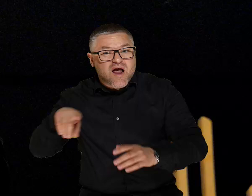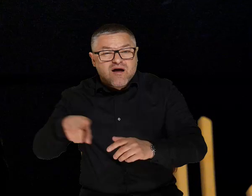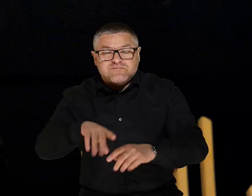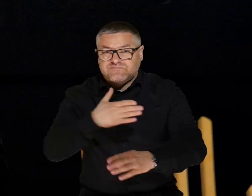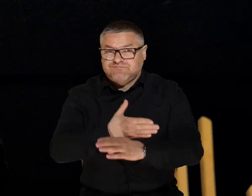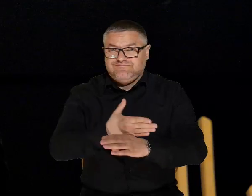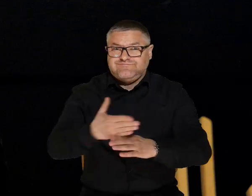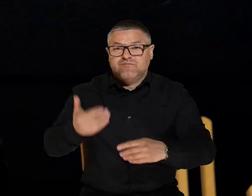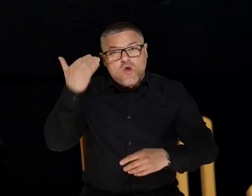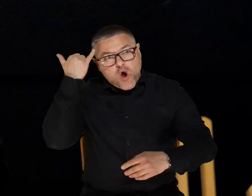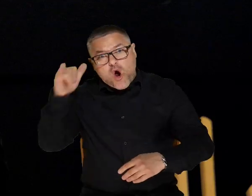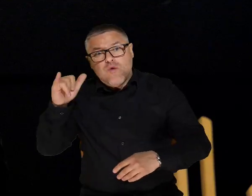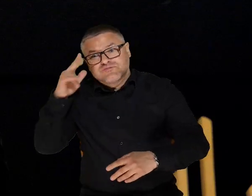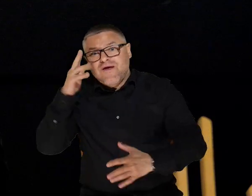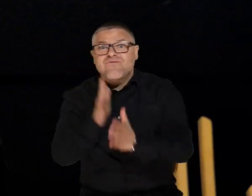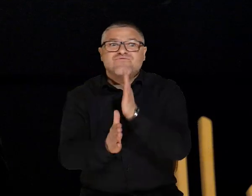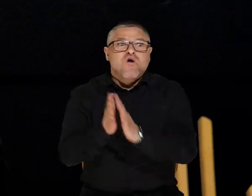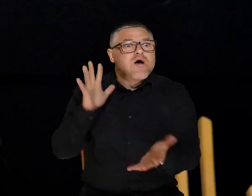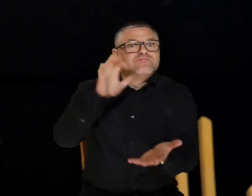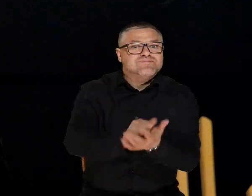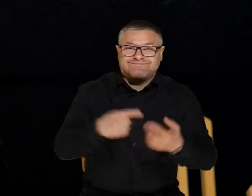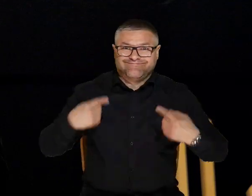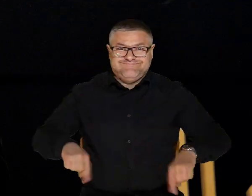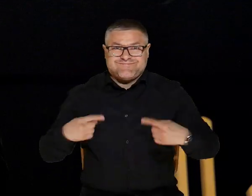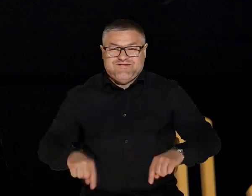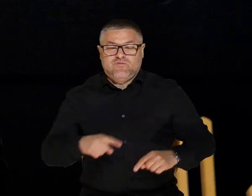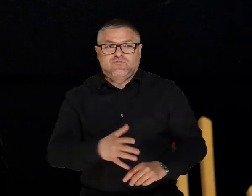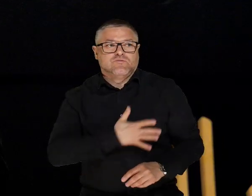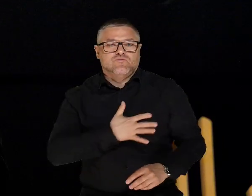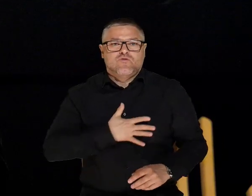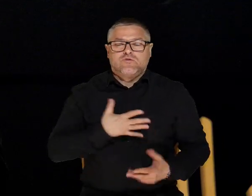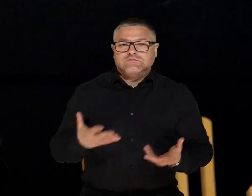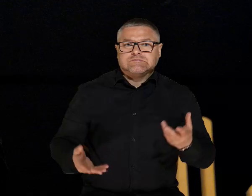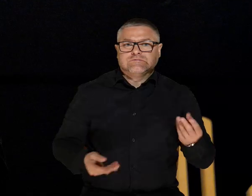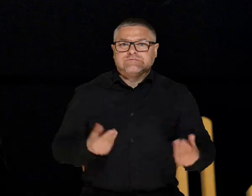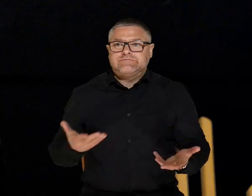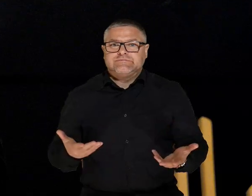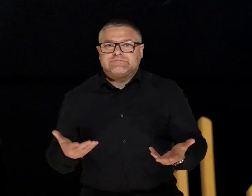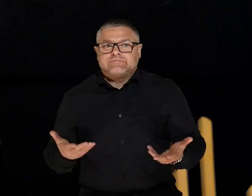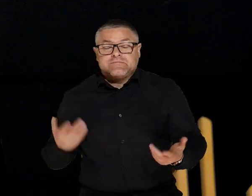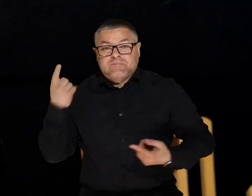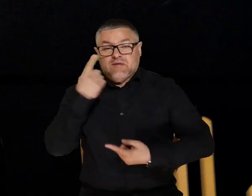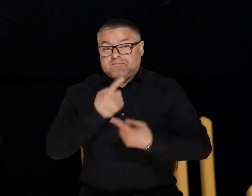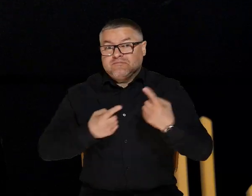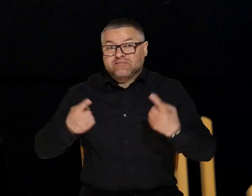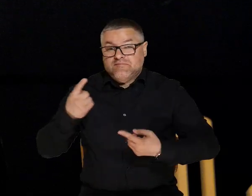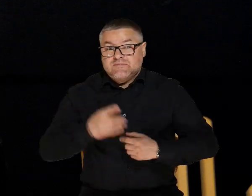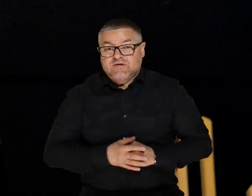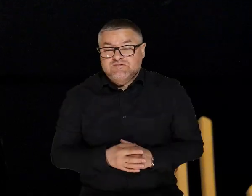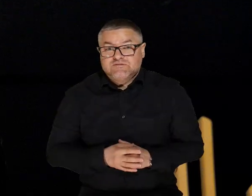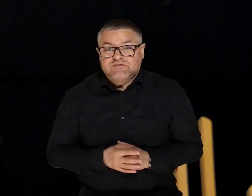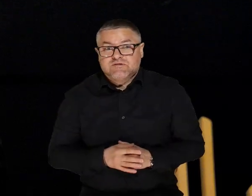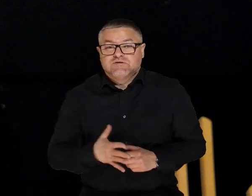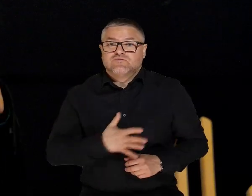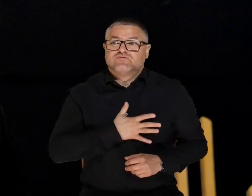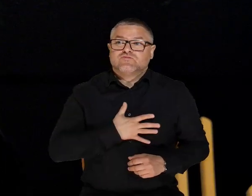było obcych wojsk na terenie Hiszpanii, tak? To znaczy to było to poczucie sprawstwa, nie, może się mylę, ale wydaje mi się, że jednak